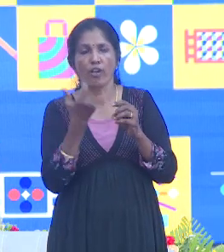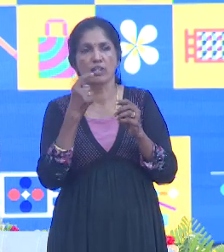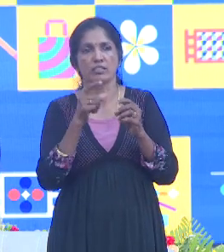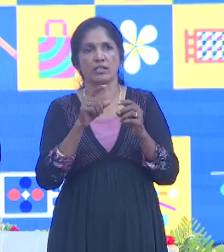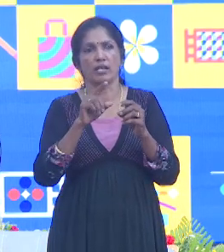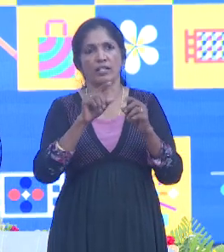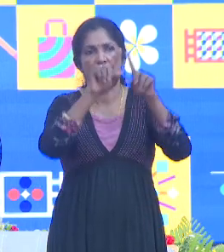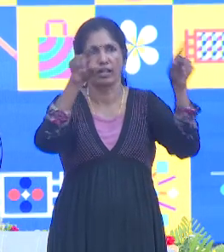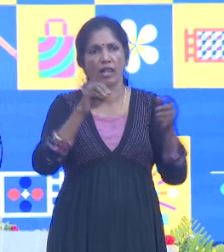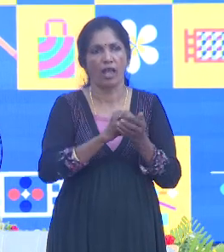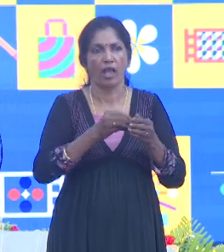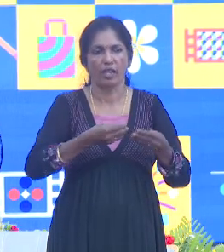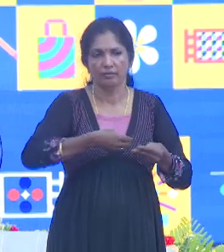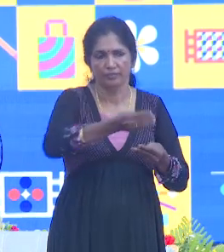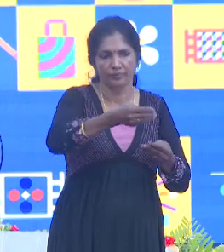വിതരണം നടത്താൻ കഴിഞ്ഞു.